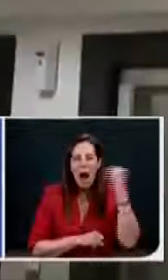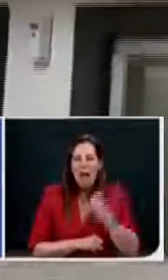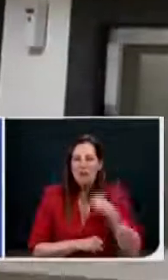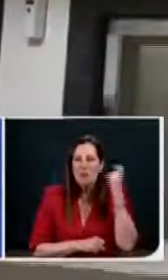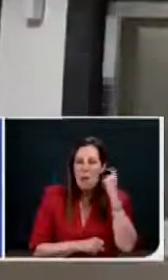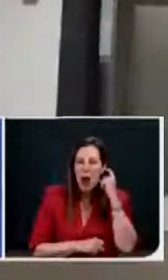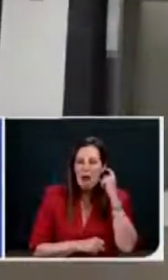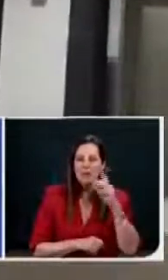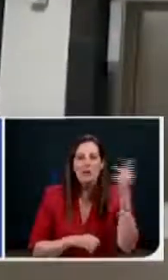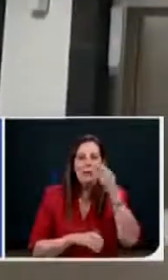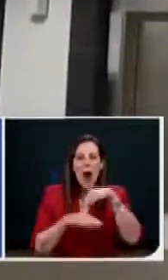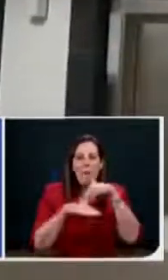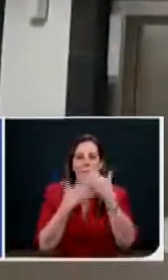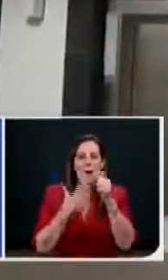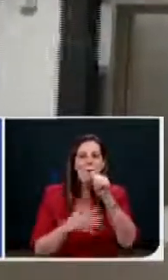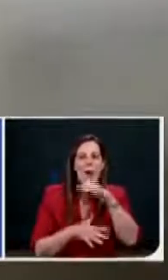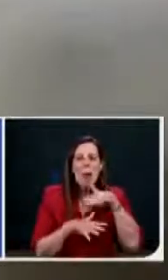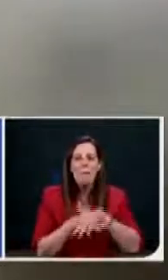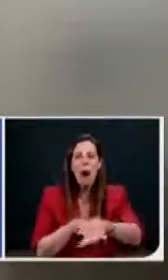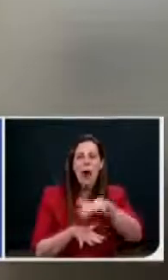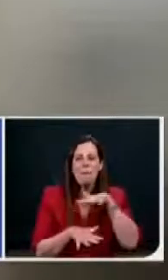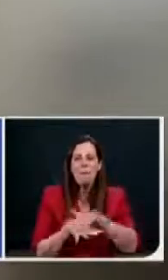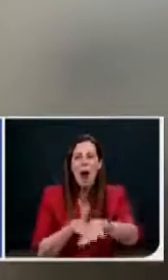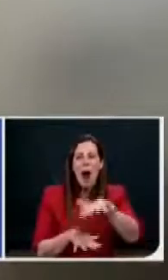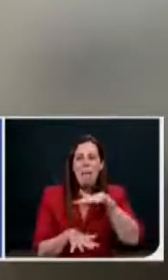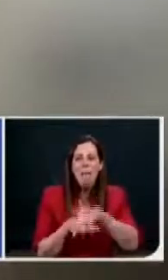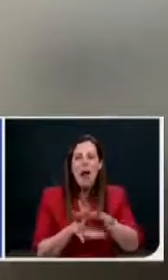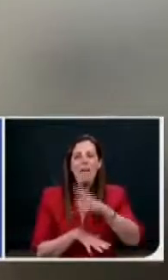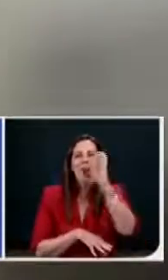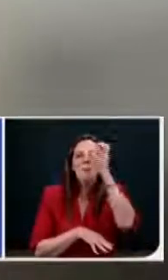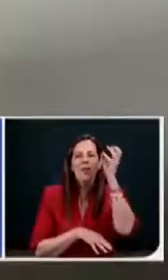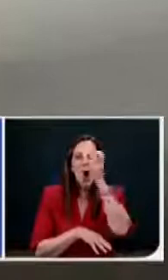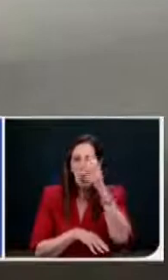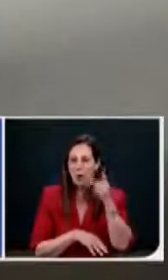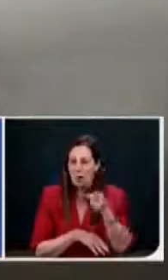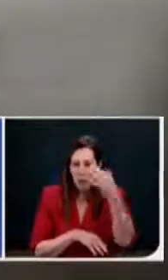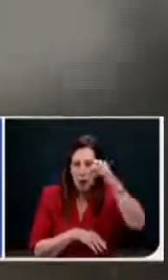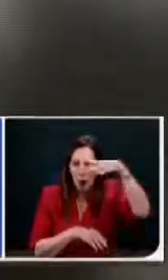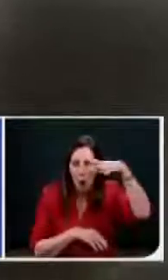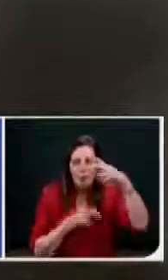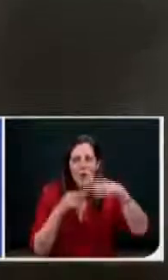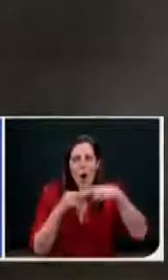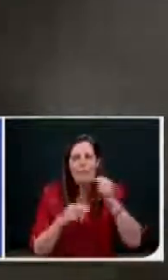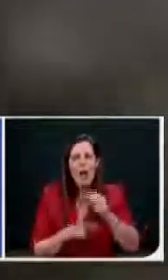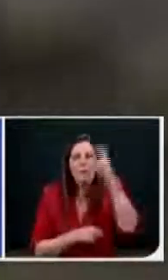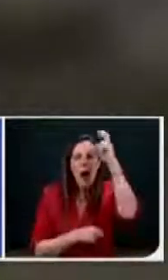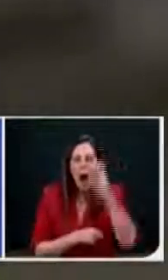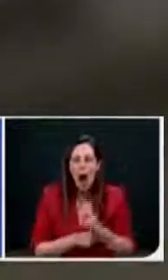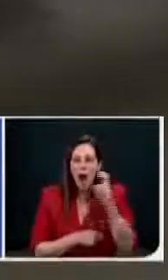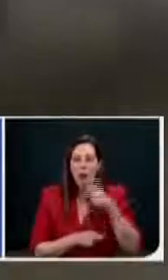חזקים, ובשבת בבוקר כבר היה דליפות רציניות של מים באזור המנורות, שכמובן היו דלוקות וקרובות למעלית.